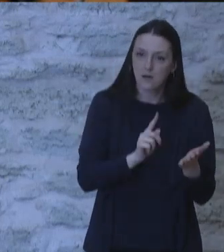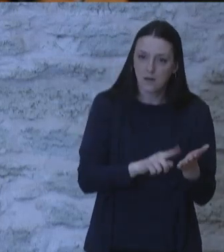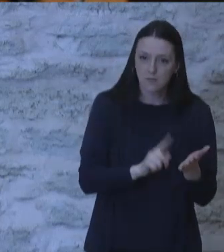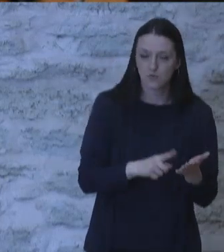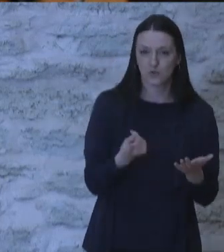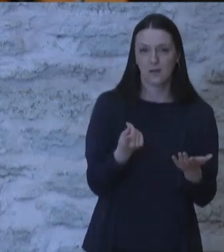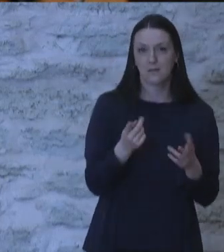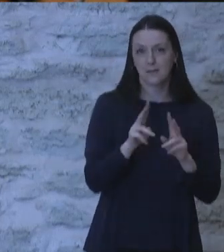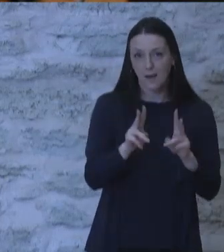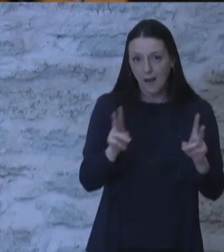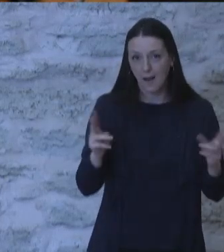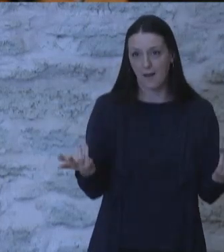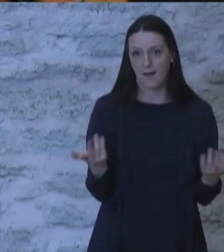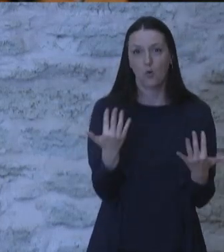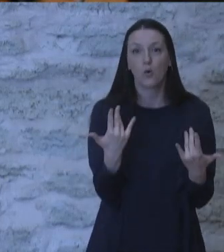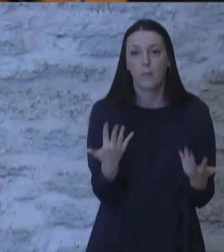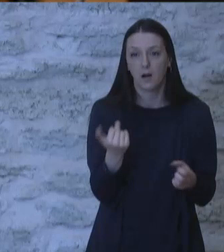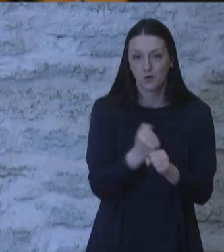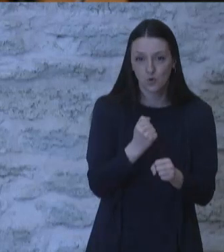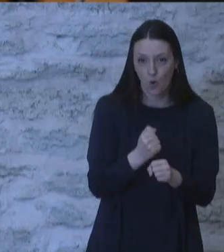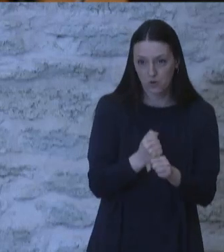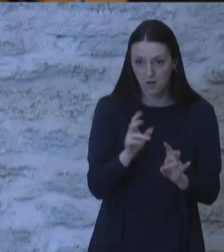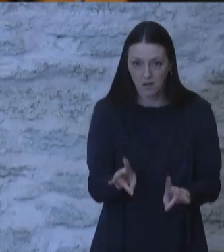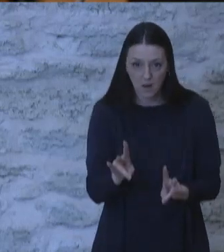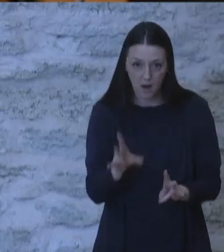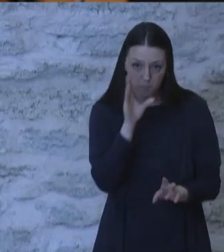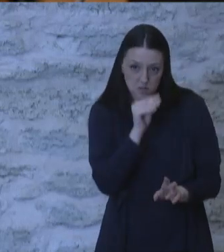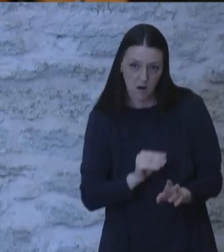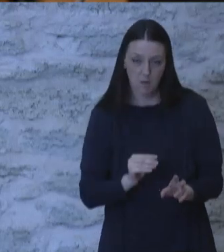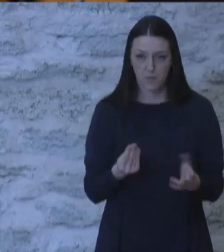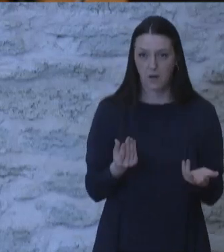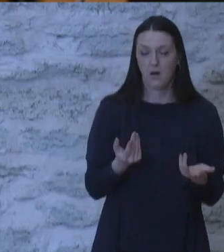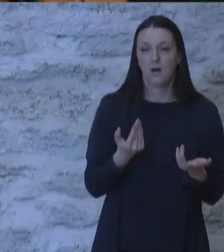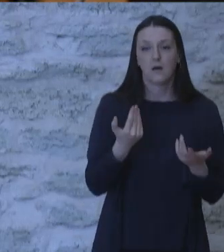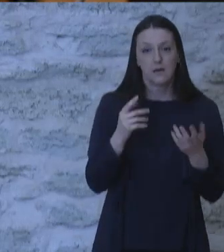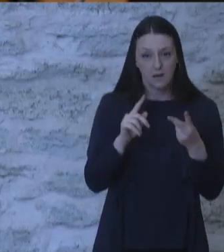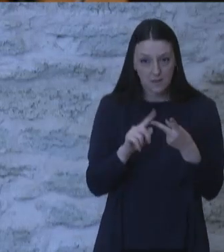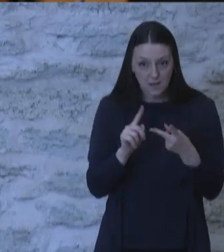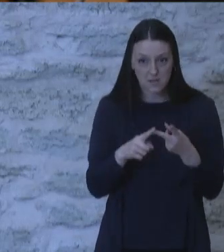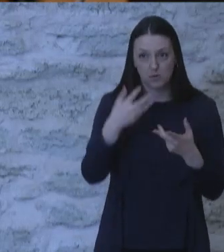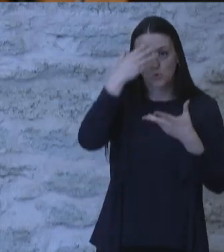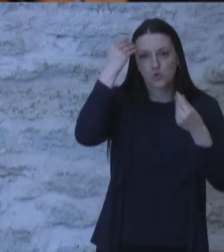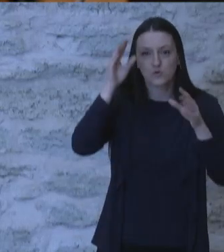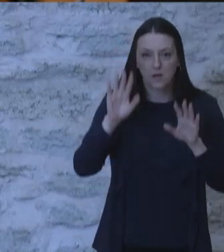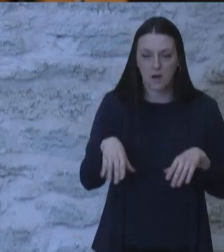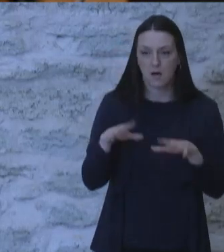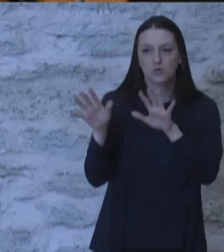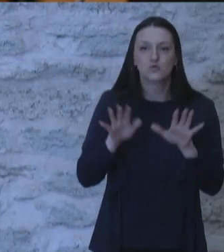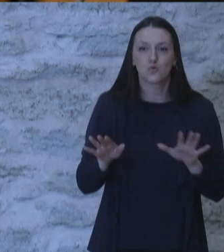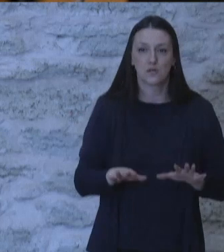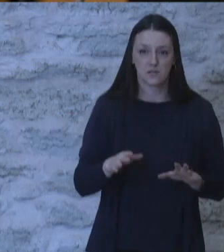kellele ja kuidas sa rakendab ja palju need töötaid saab siia jääda. Ja teiseks see, et on ära unustatud sügistööd, kus